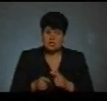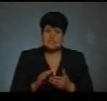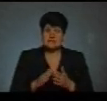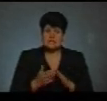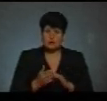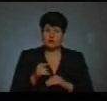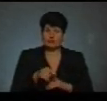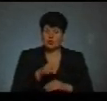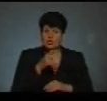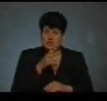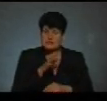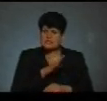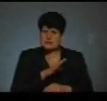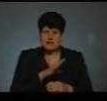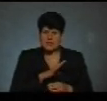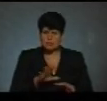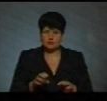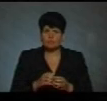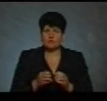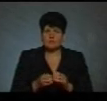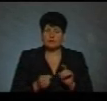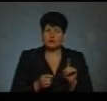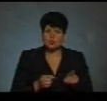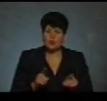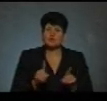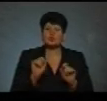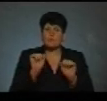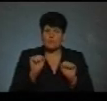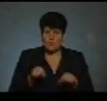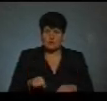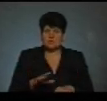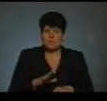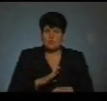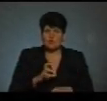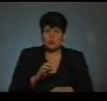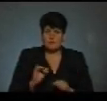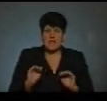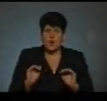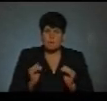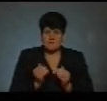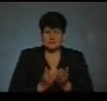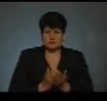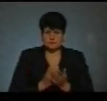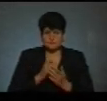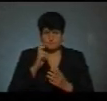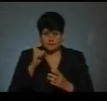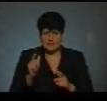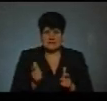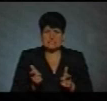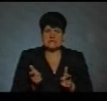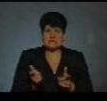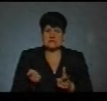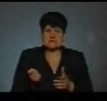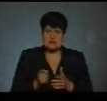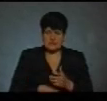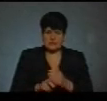той час не було застережень щодо того, що можна було би обмежити богослужіння, закрити лавру навіть таким чином? І,